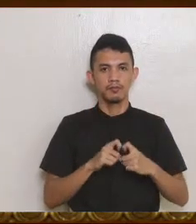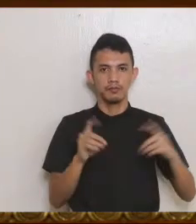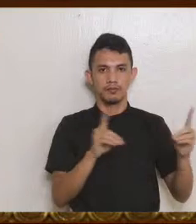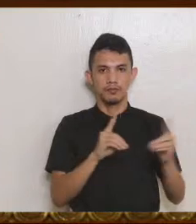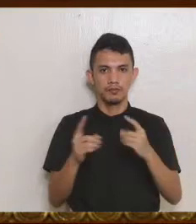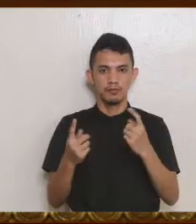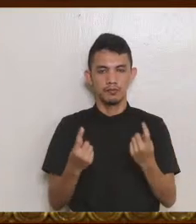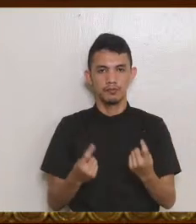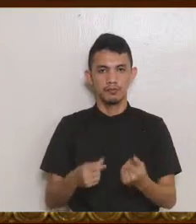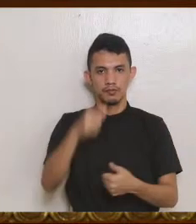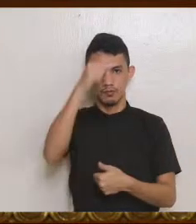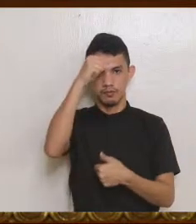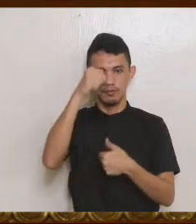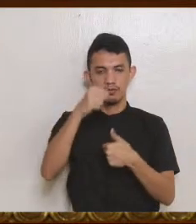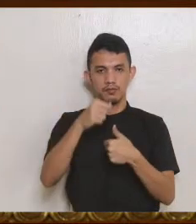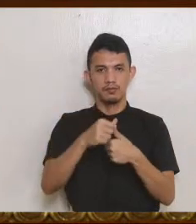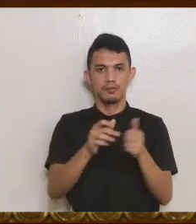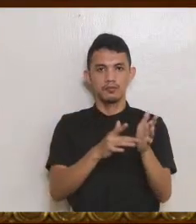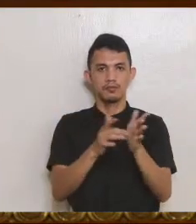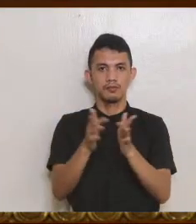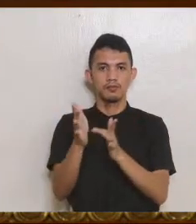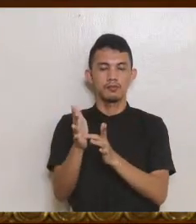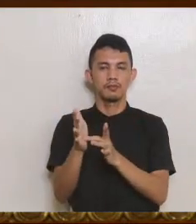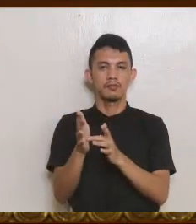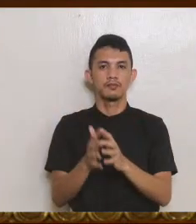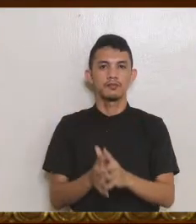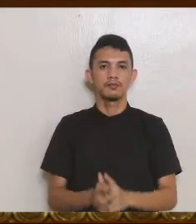Buhata sa paghandom kanako.